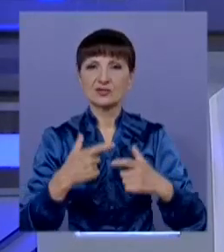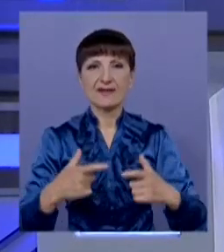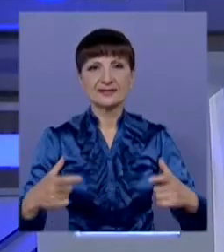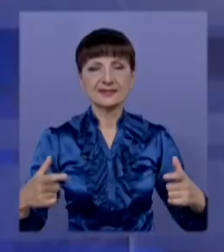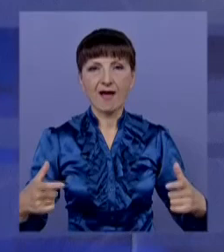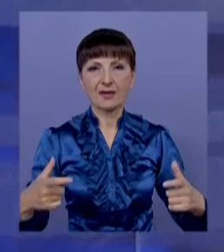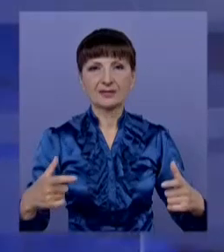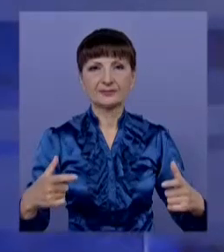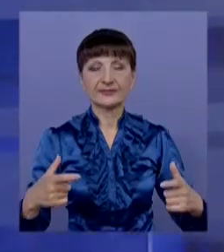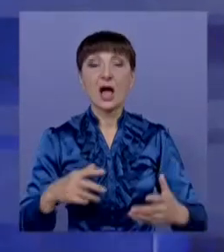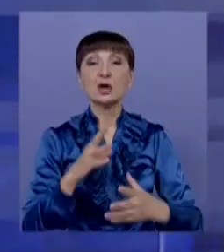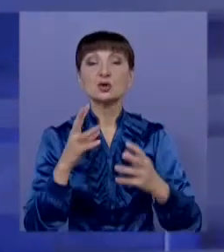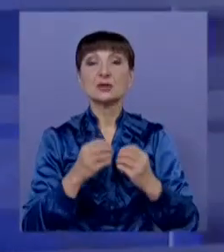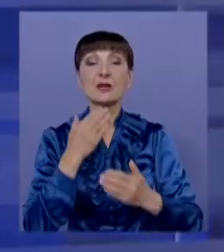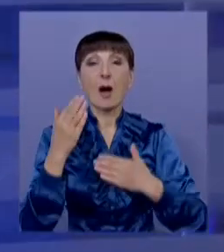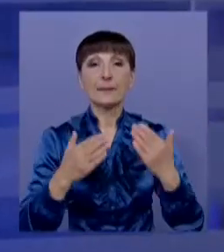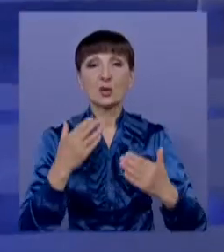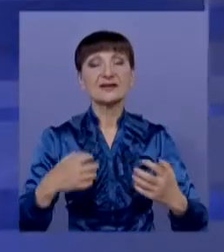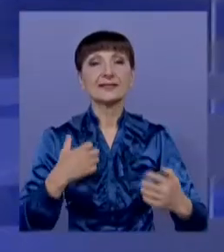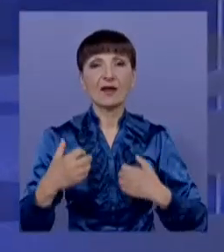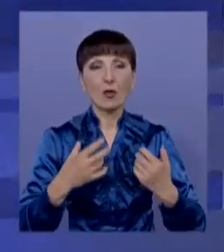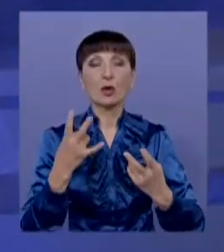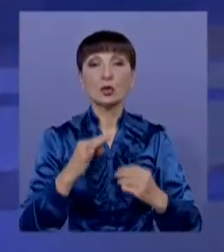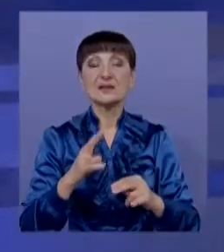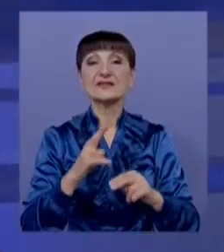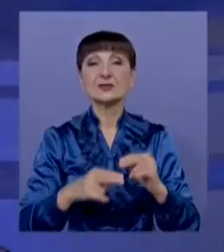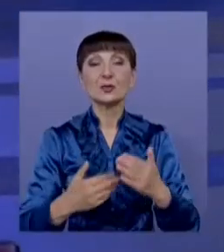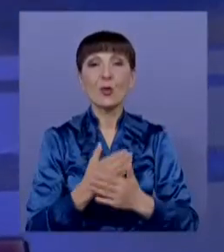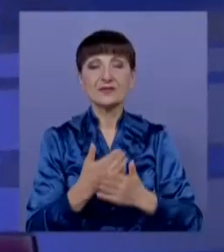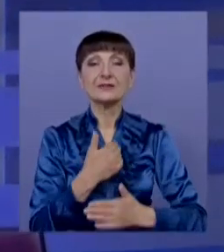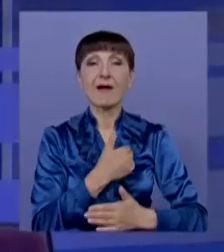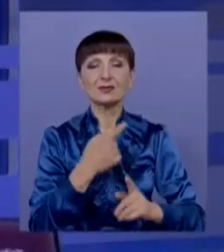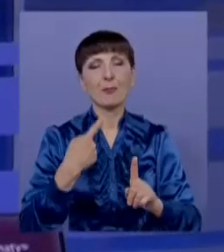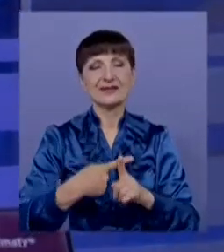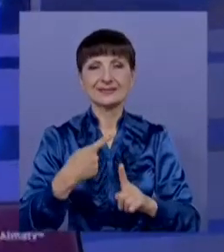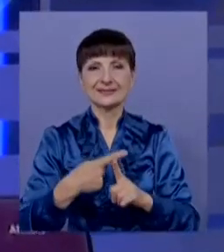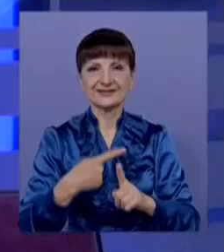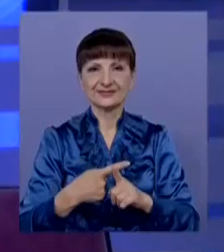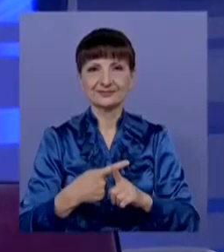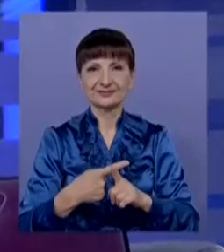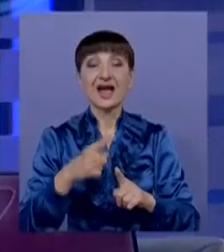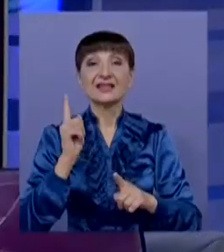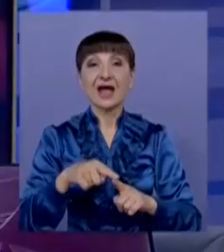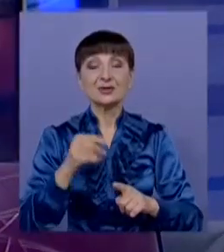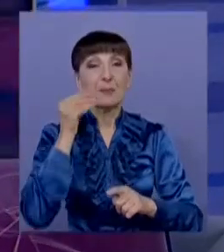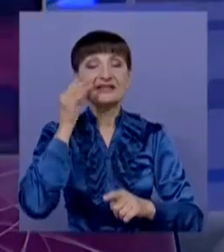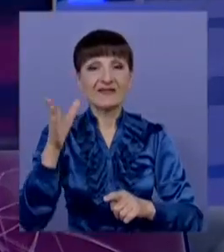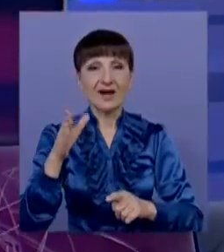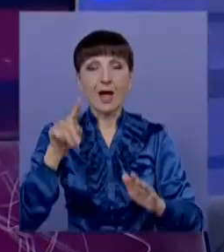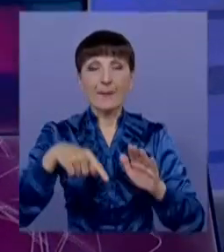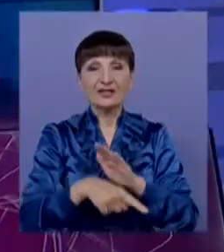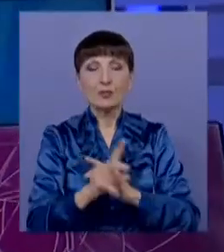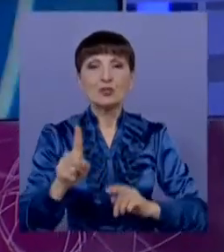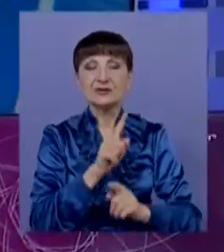тестирования. Результаты опроса тревожные, но завершить выпуск мне все же хочется на позитивной ноте. Даже познавательный. Подводный